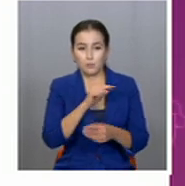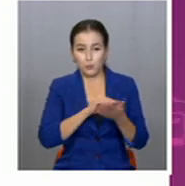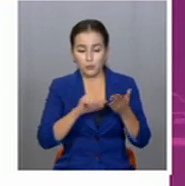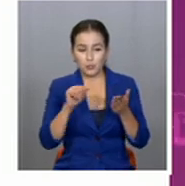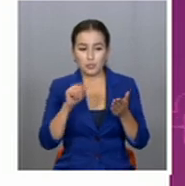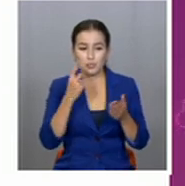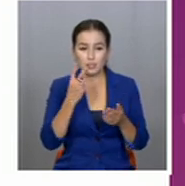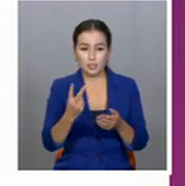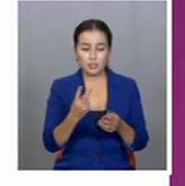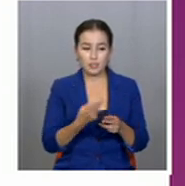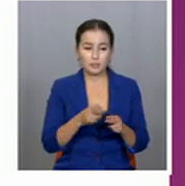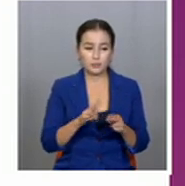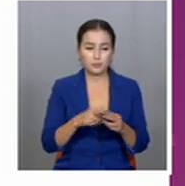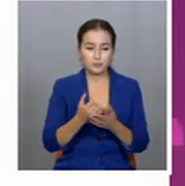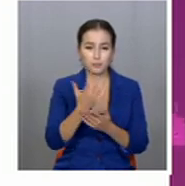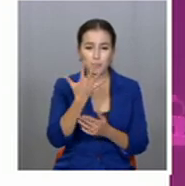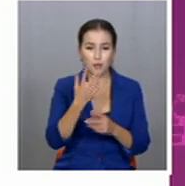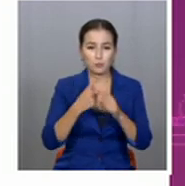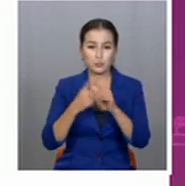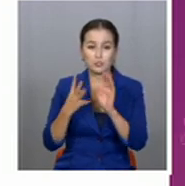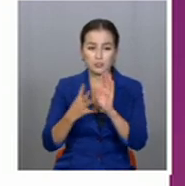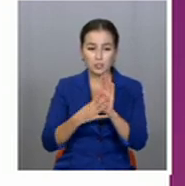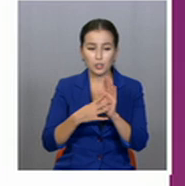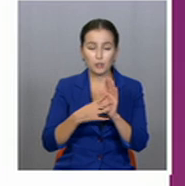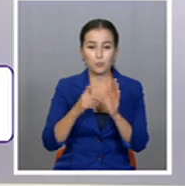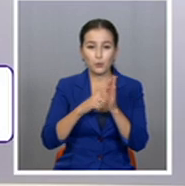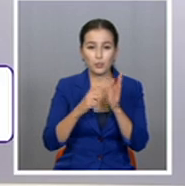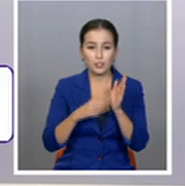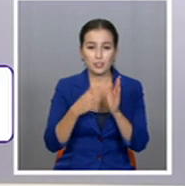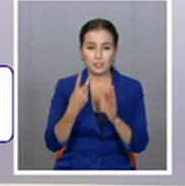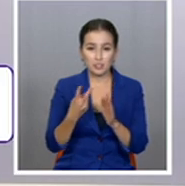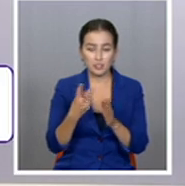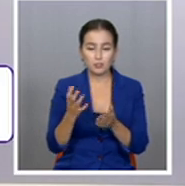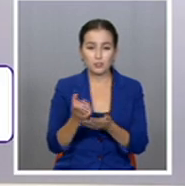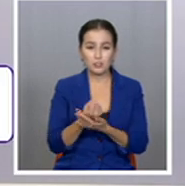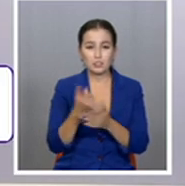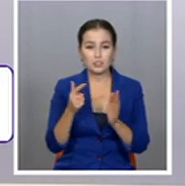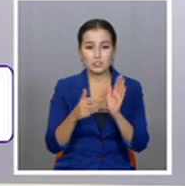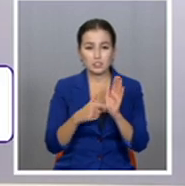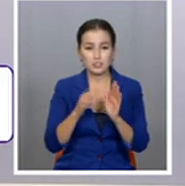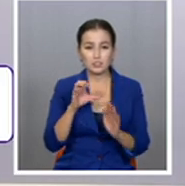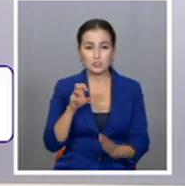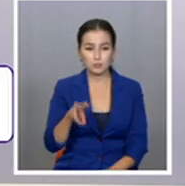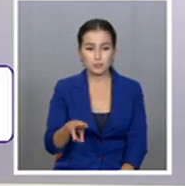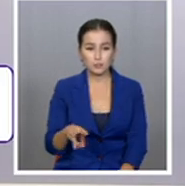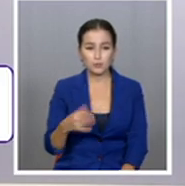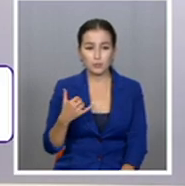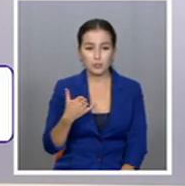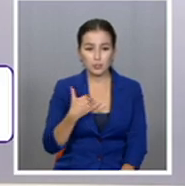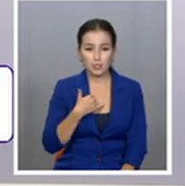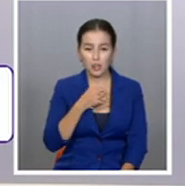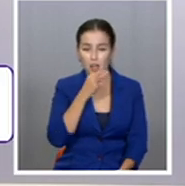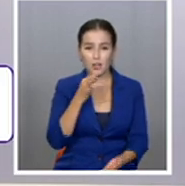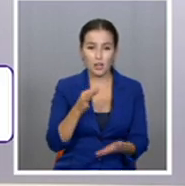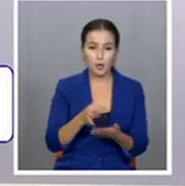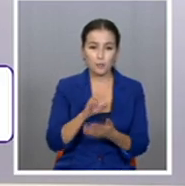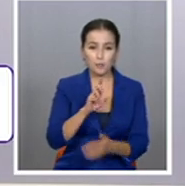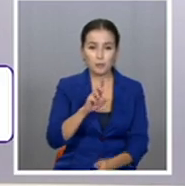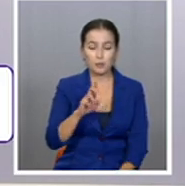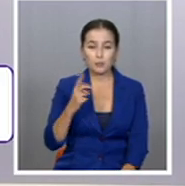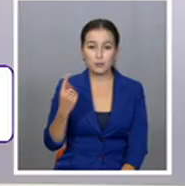9 бөлінген 2. Тең болады 7 сантиметр. Жауабы Б, Б1-дің ұзындығы